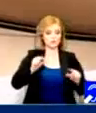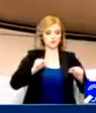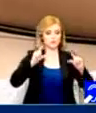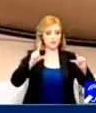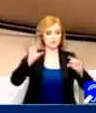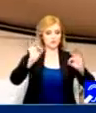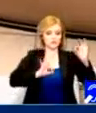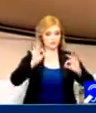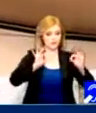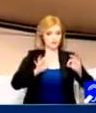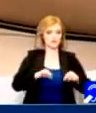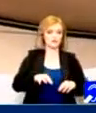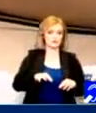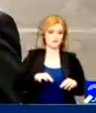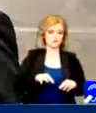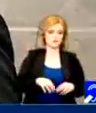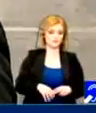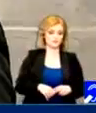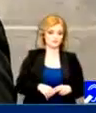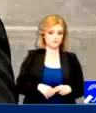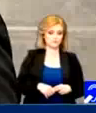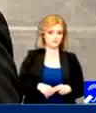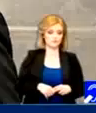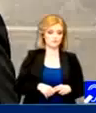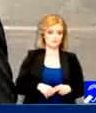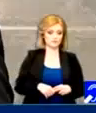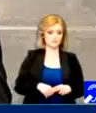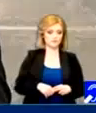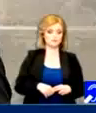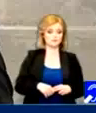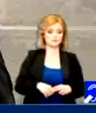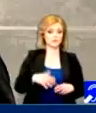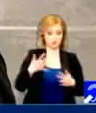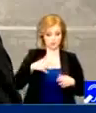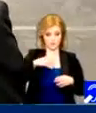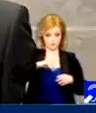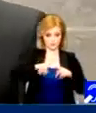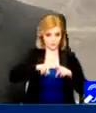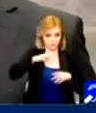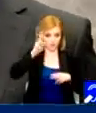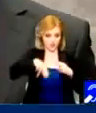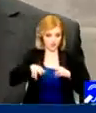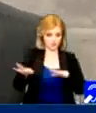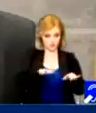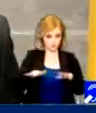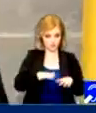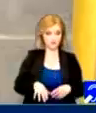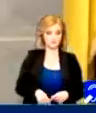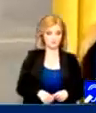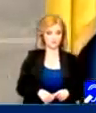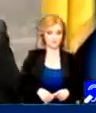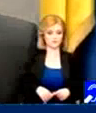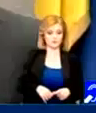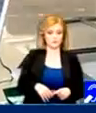în următoarele luni. Partea de online e disponibilă de săptămâna trecută de pe final. Chiar peste weekend am uitat, clienți nerăbdători au